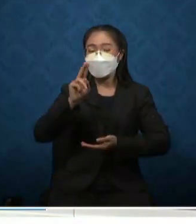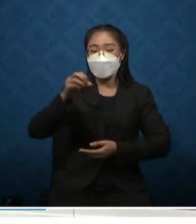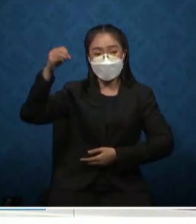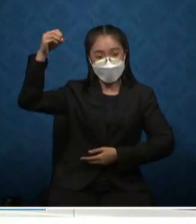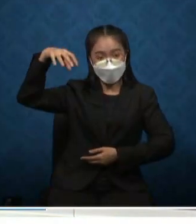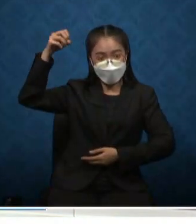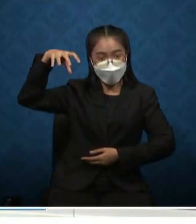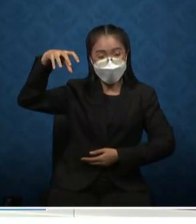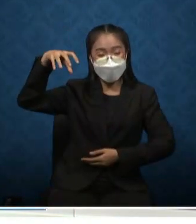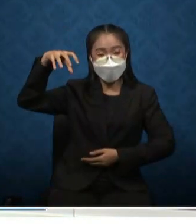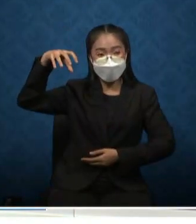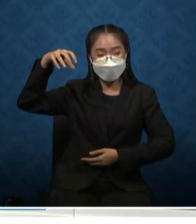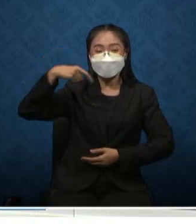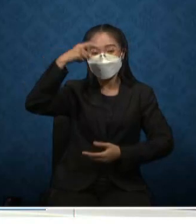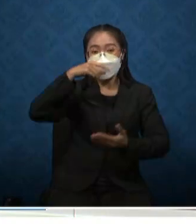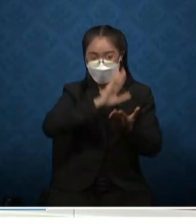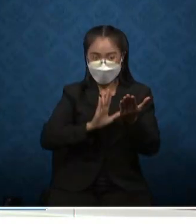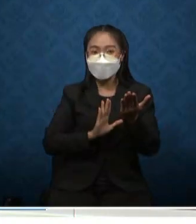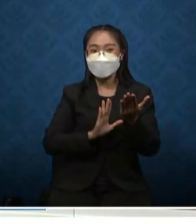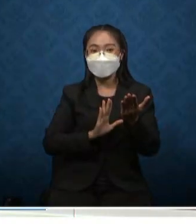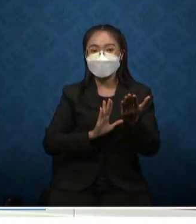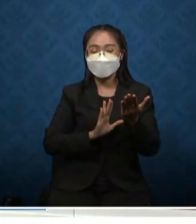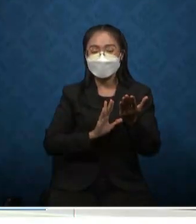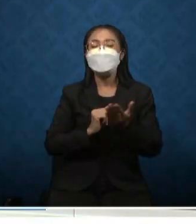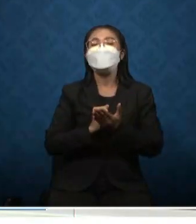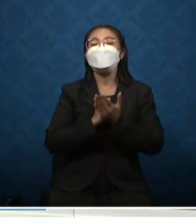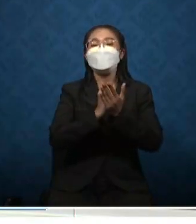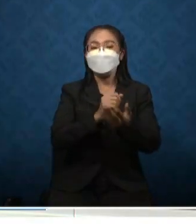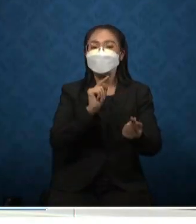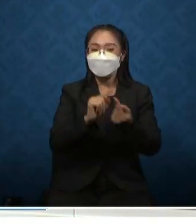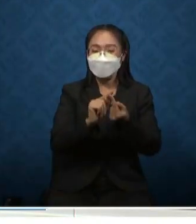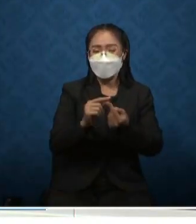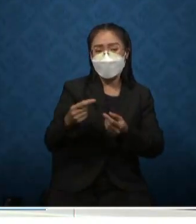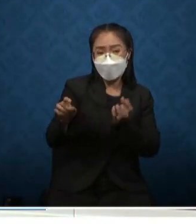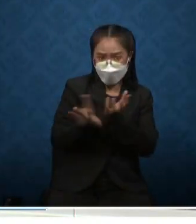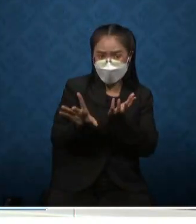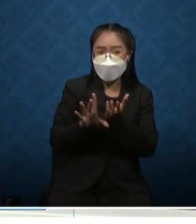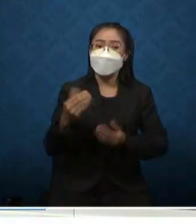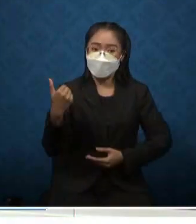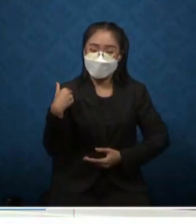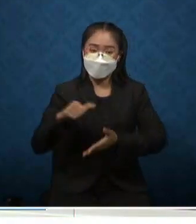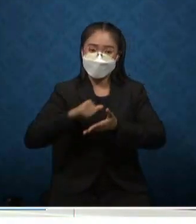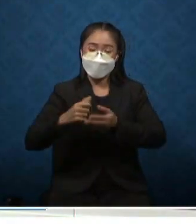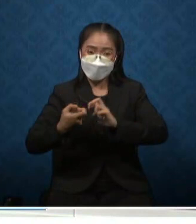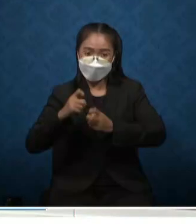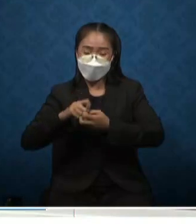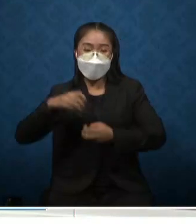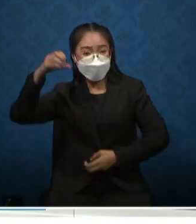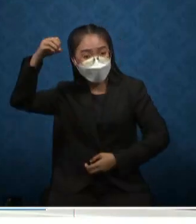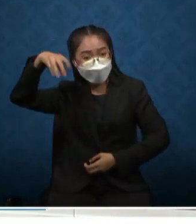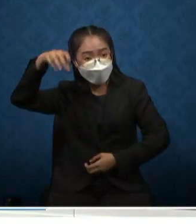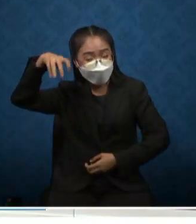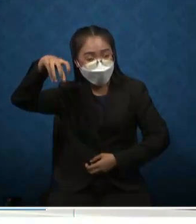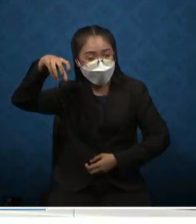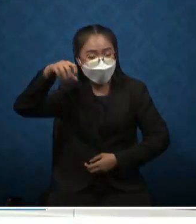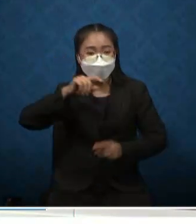ในภายในประเทศให้มีสิทธิภาพและช่วยแก้ไขปัญหาความไม่มั่นคงของ